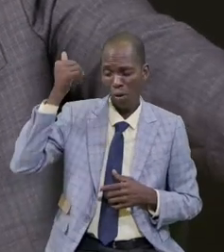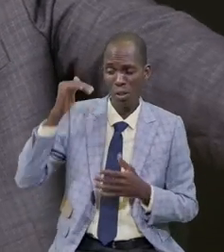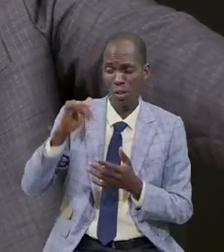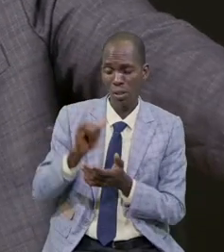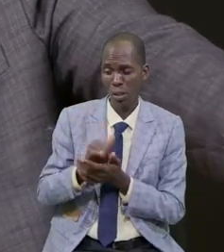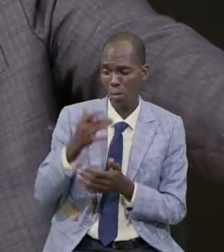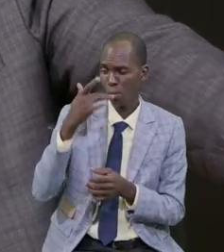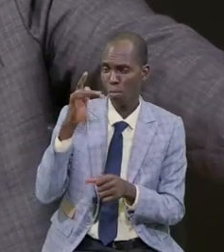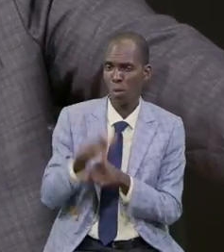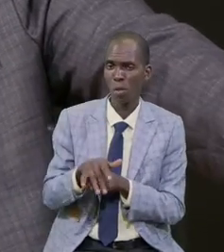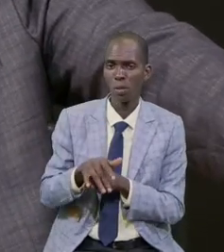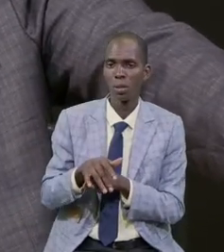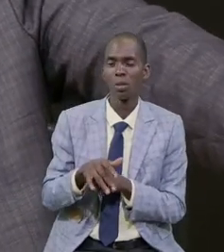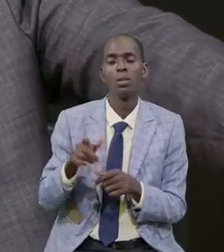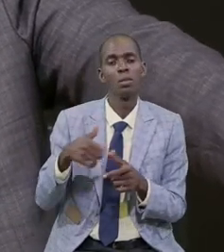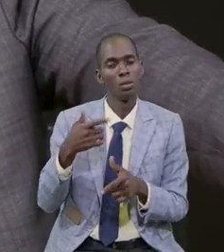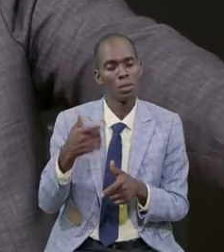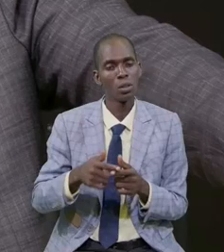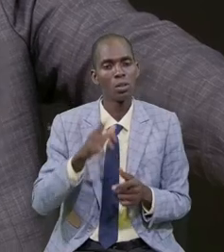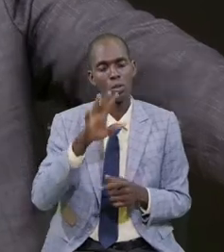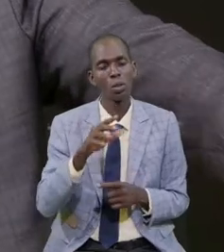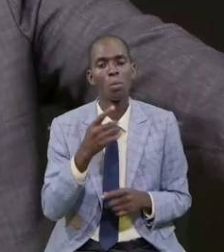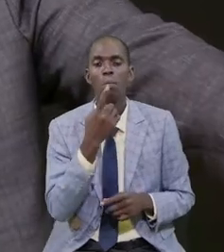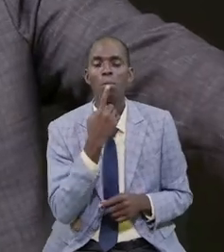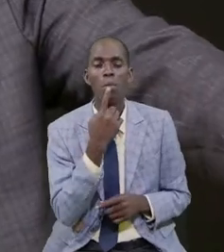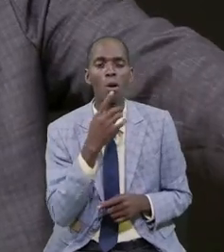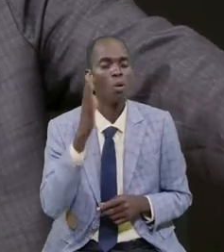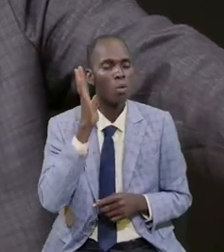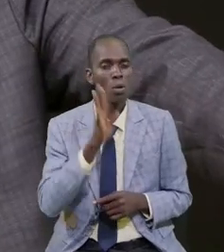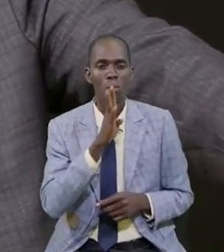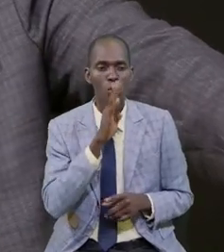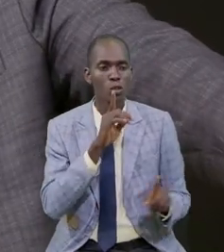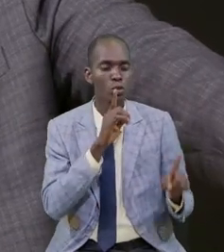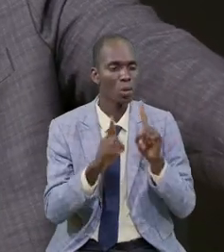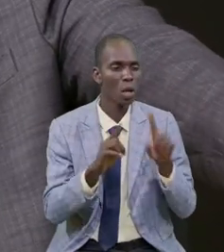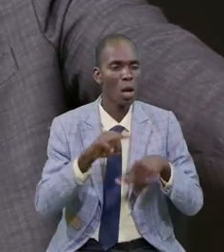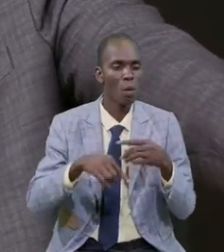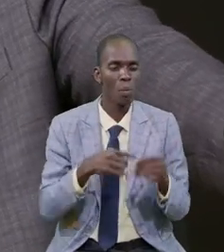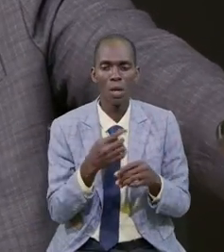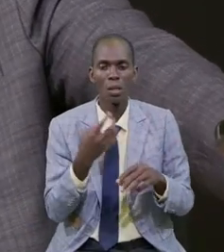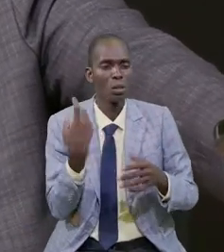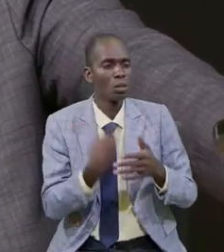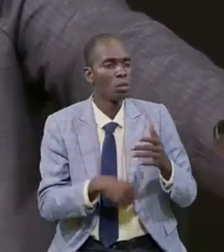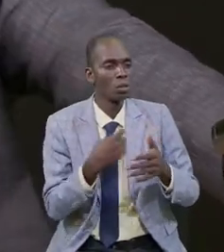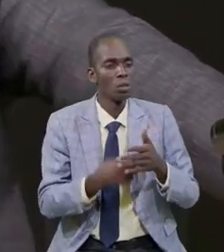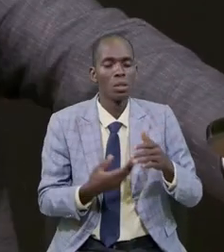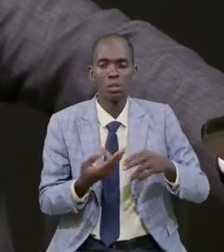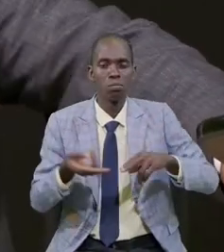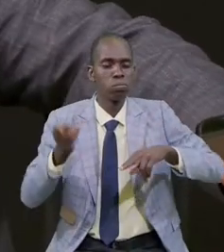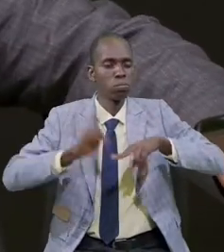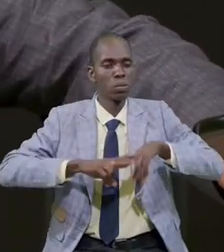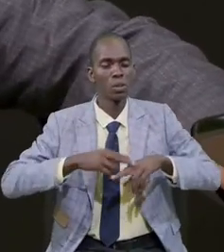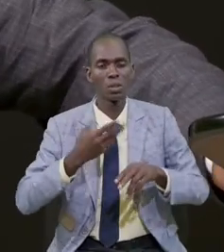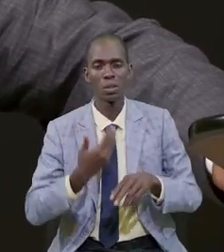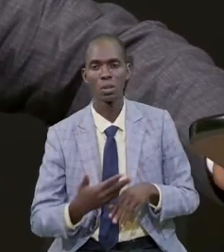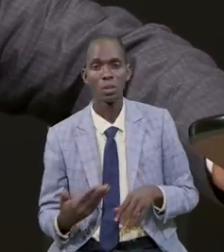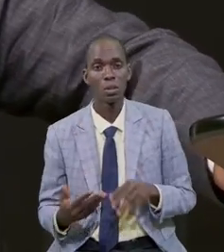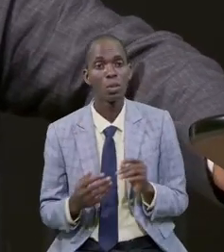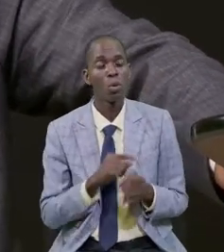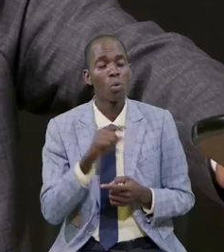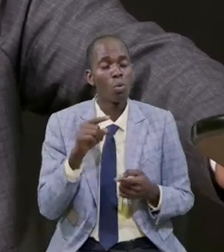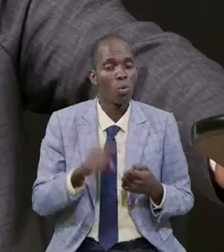la bouche va parler de l'inflation, la cherté des prix.